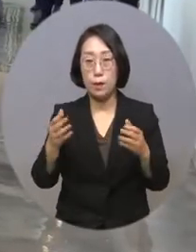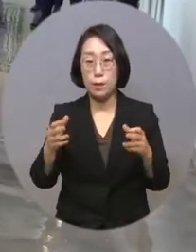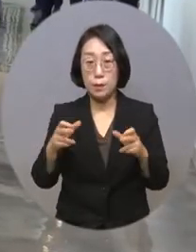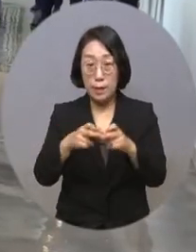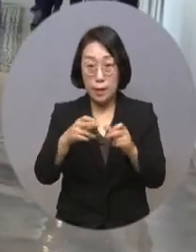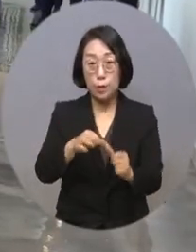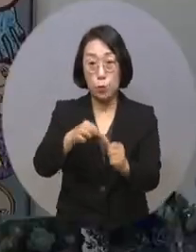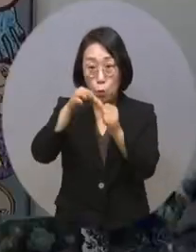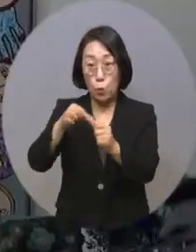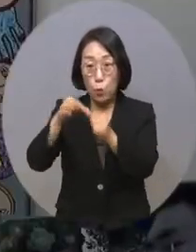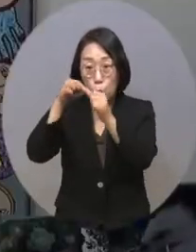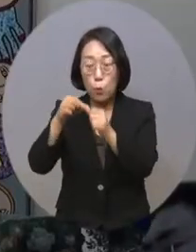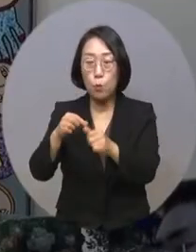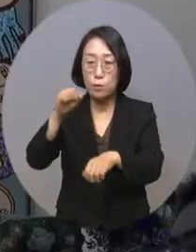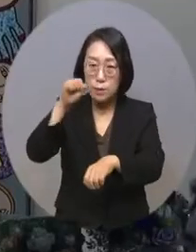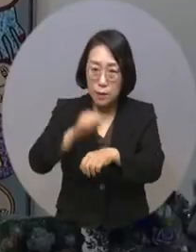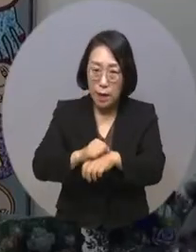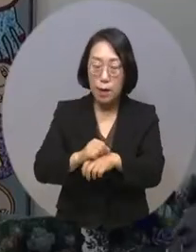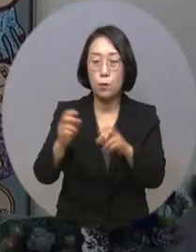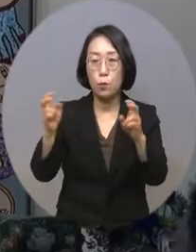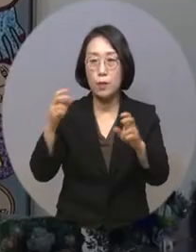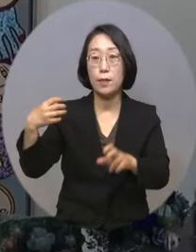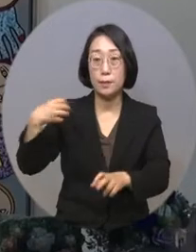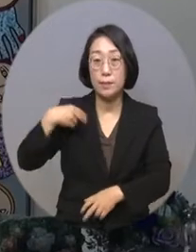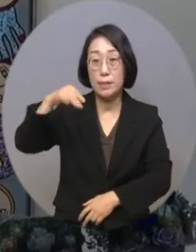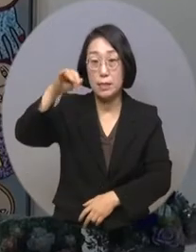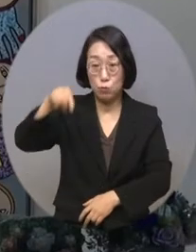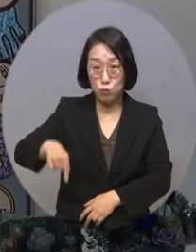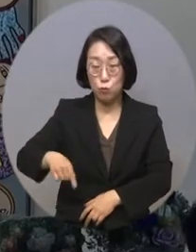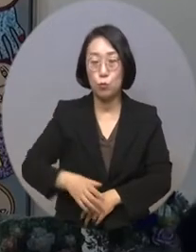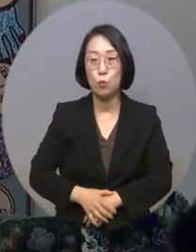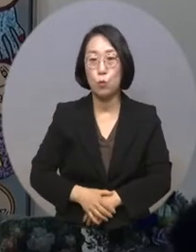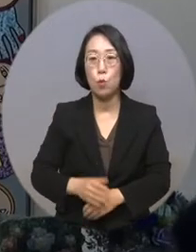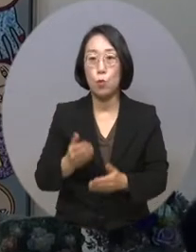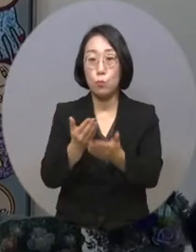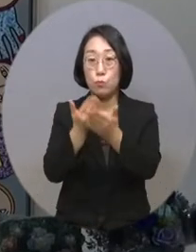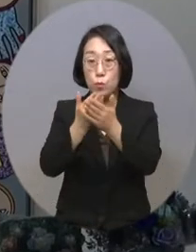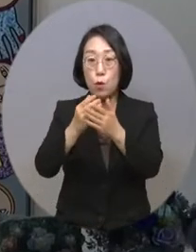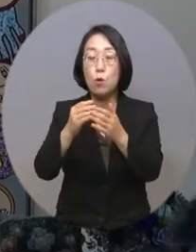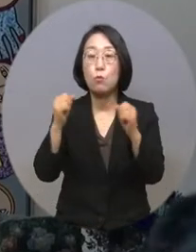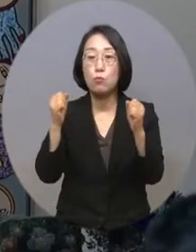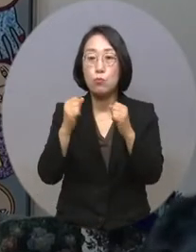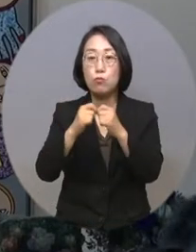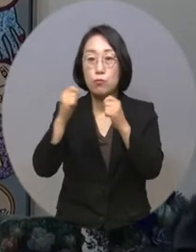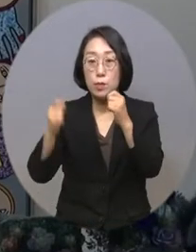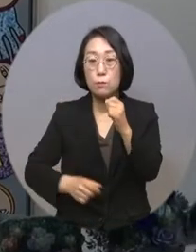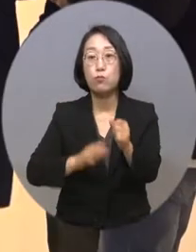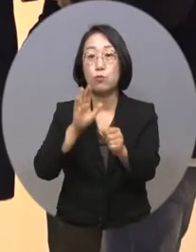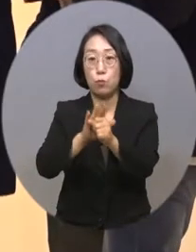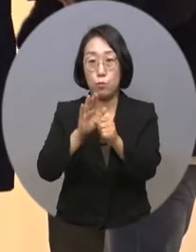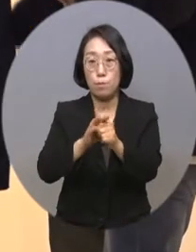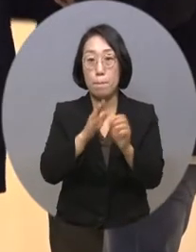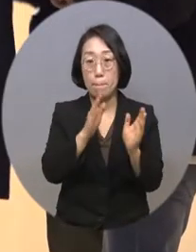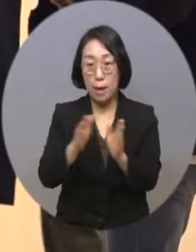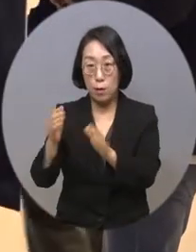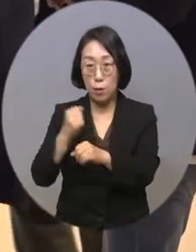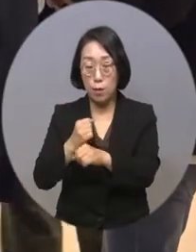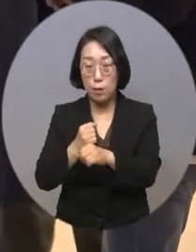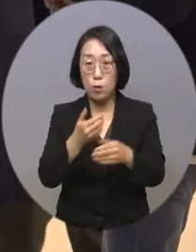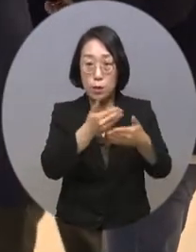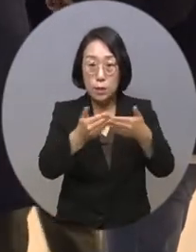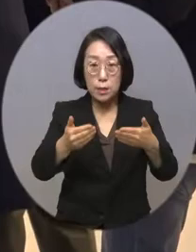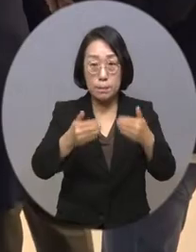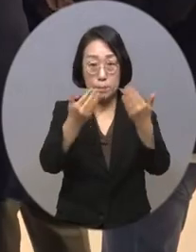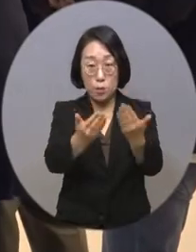주관 주최하고 중소벤처기업 진흥 공단 북부 지부가 후원하며 참여해 작품전 씨와